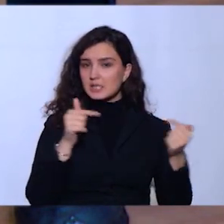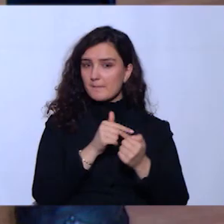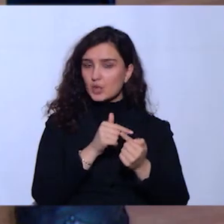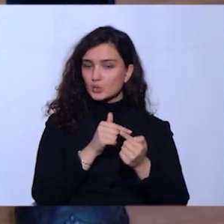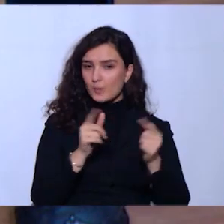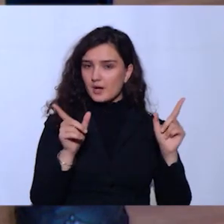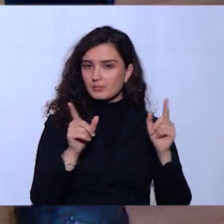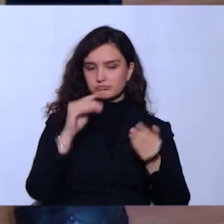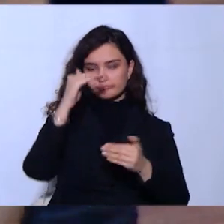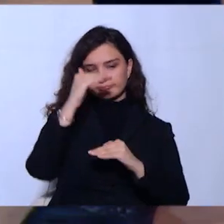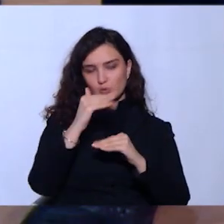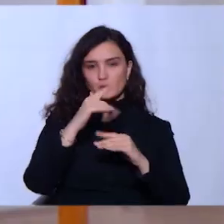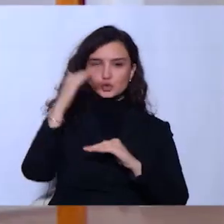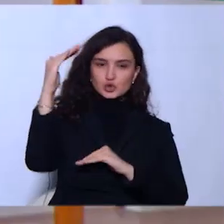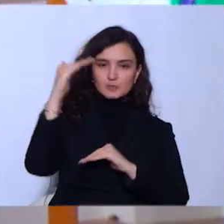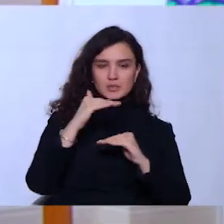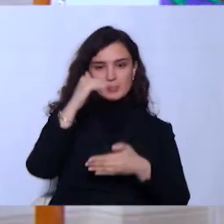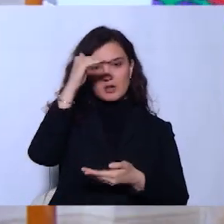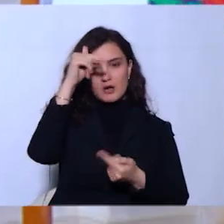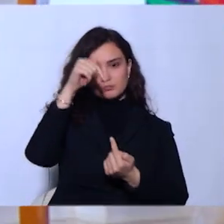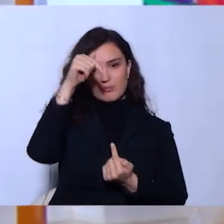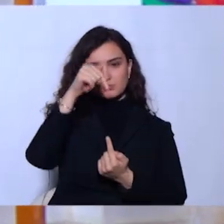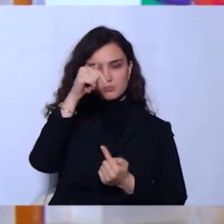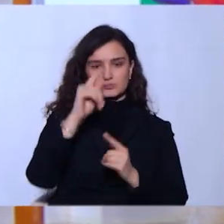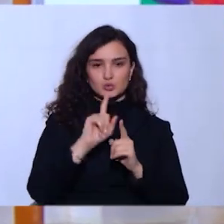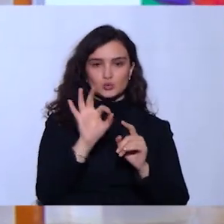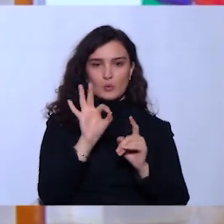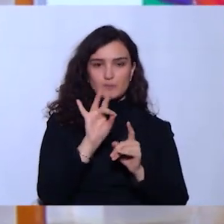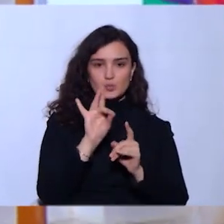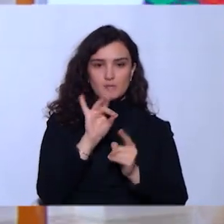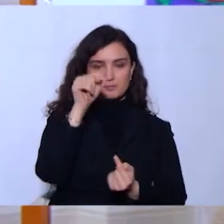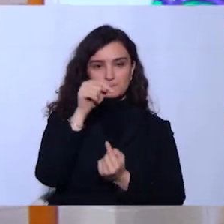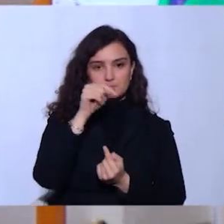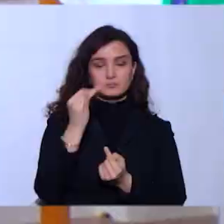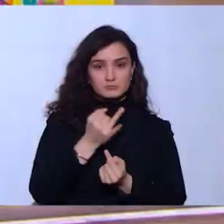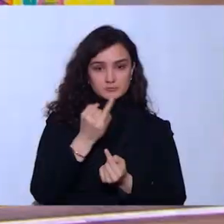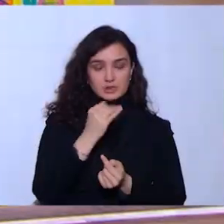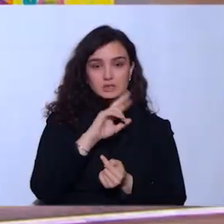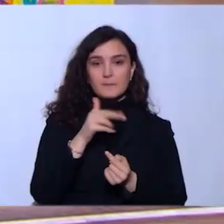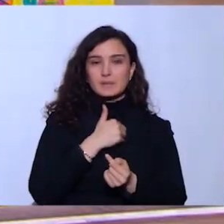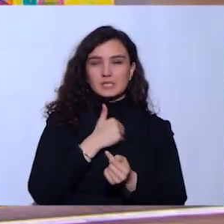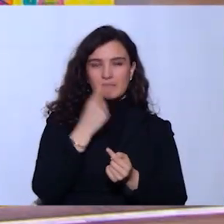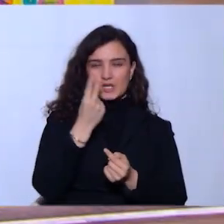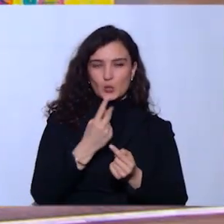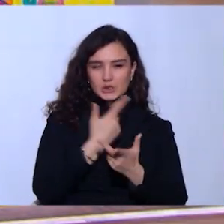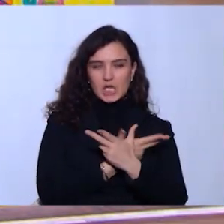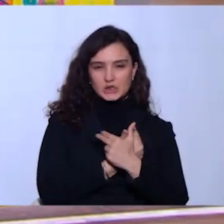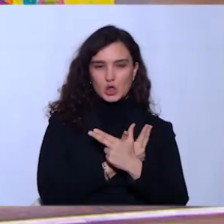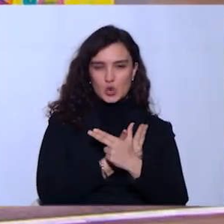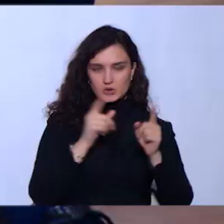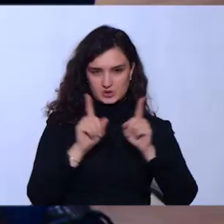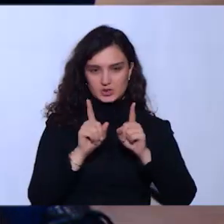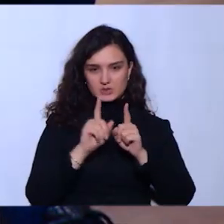თანაფარდობასაც აღნიშნობა, რა უფრო დიდია, რა უფრო პატარა. და მე მინდა დავხატო ერთი ანგელოზი